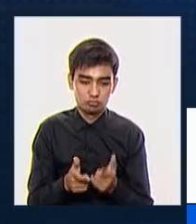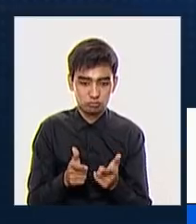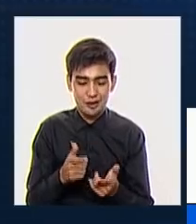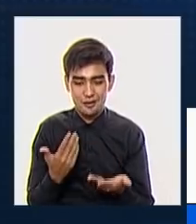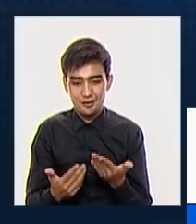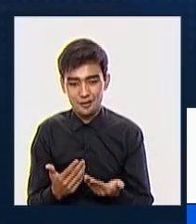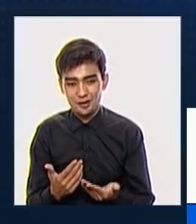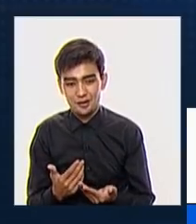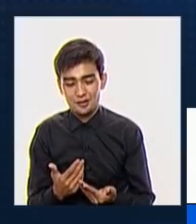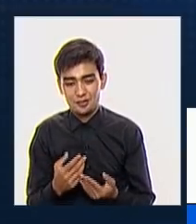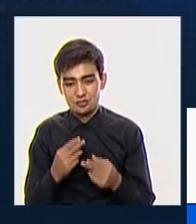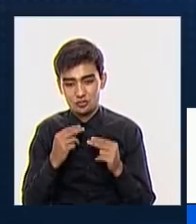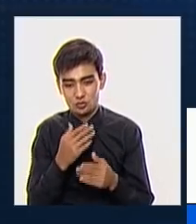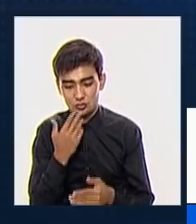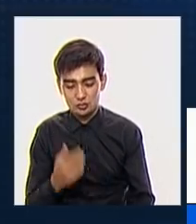и конкурентными?